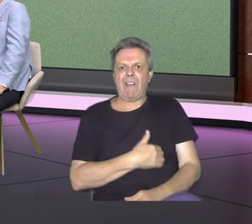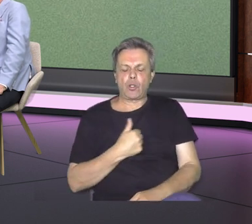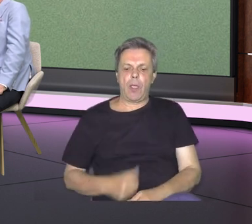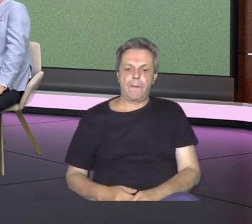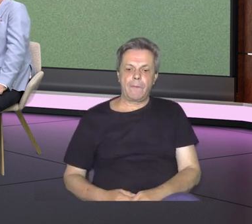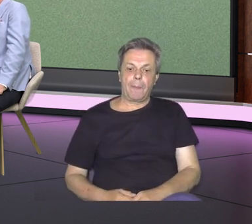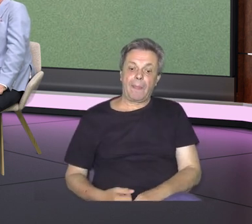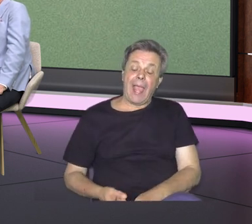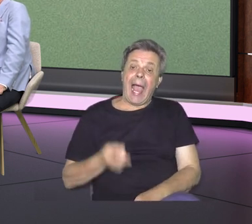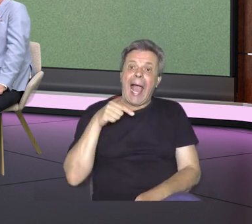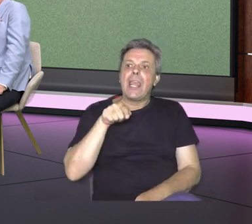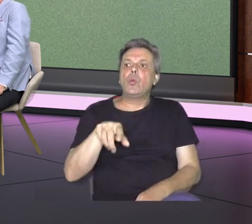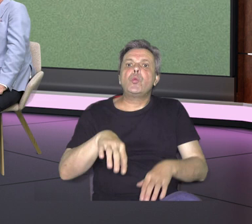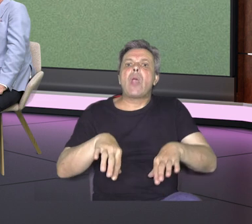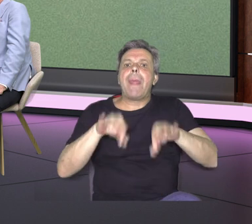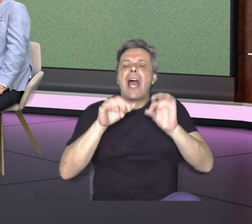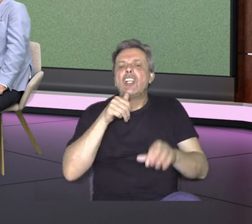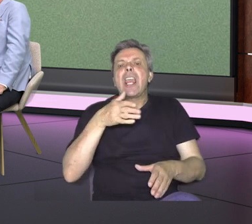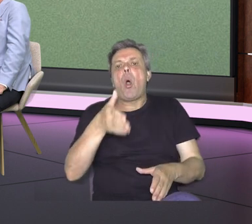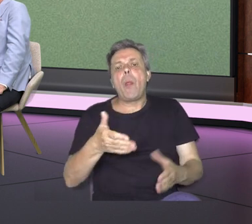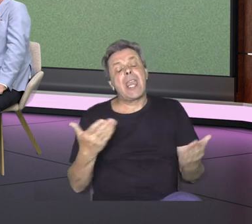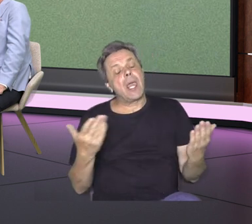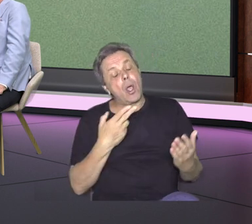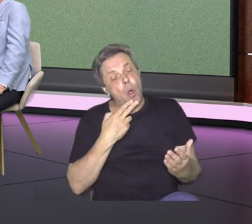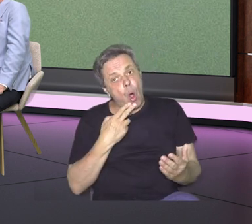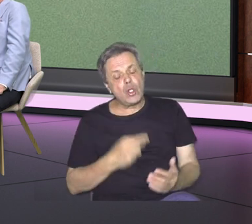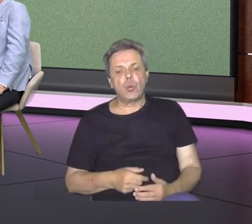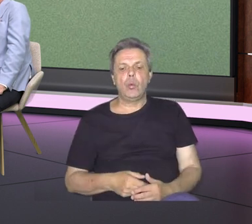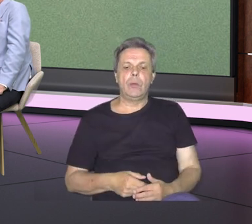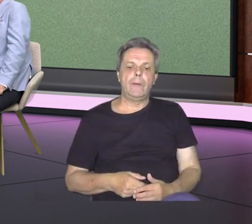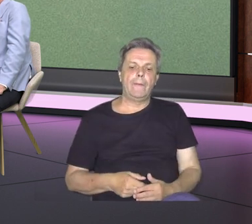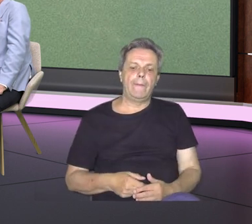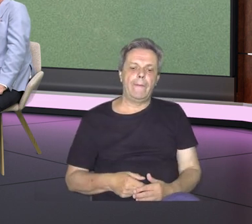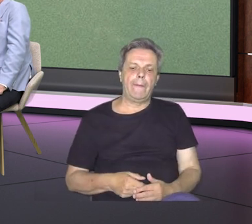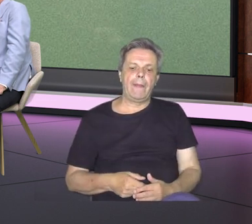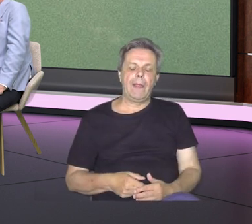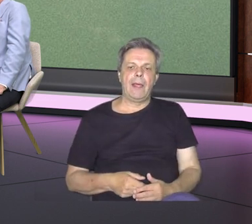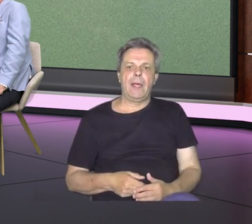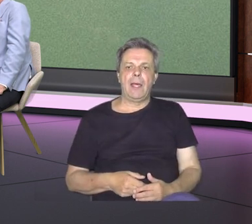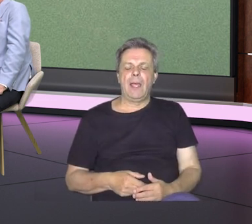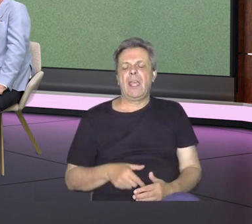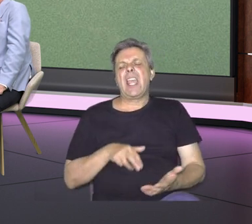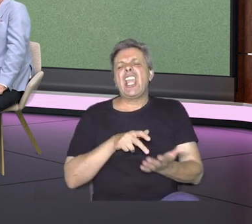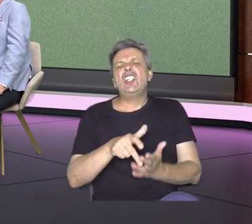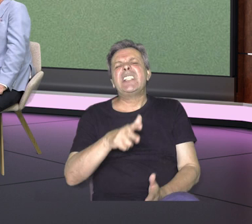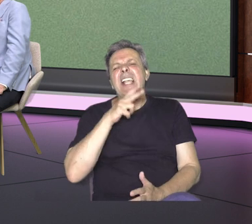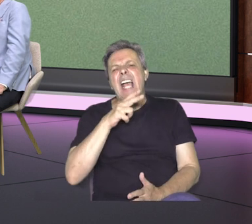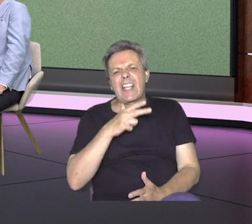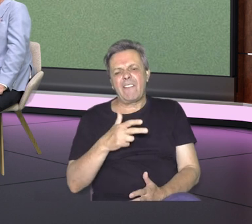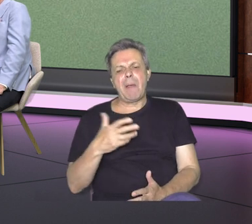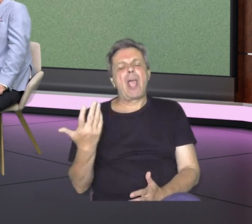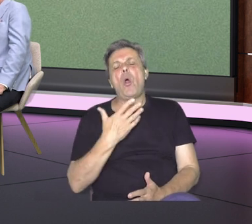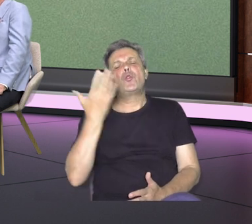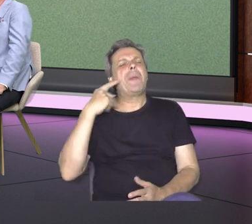Hrvatskoj. E, ali tu se našli i oni koji su išli sa zahtjevima koji su